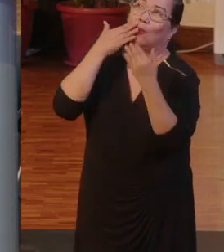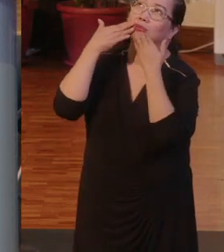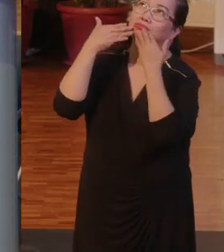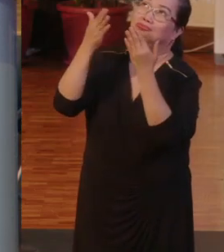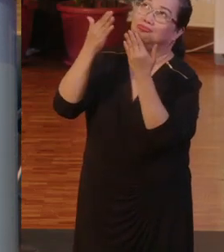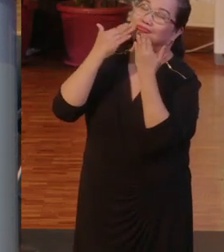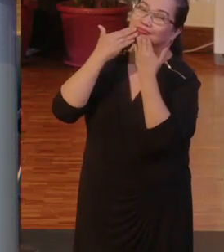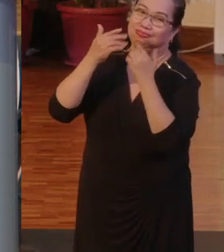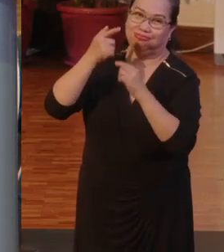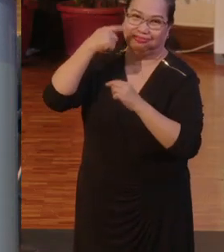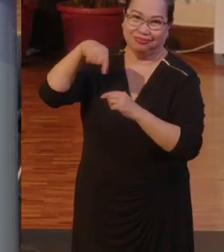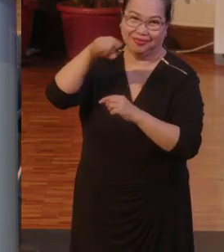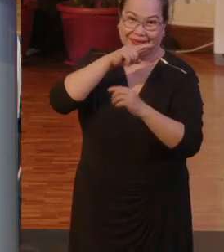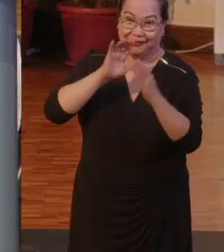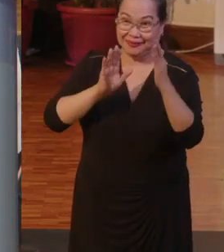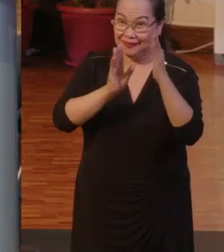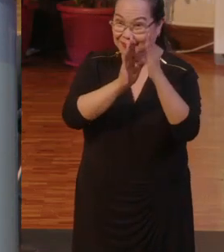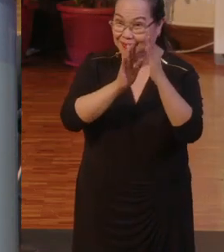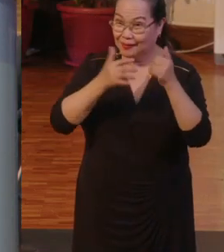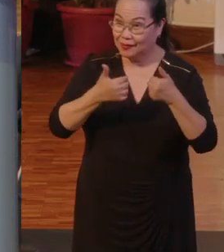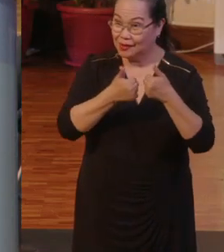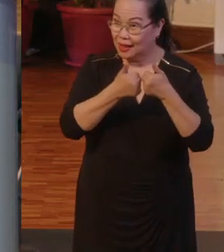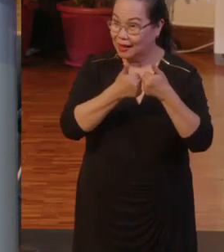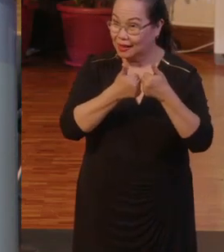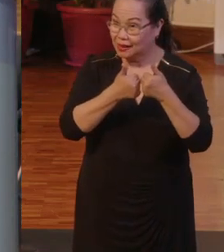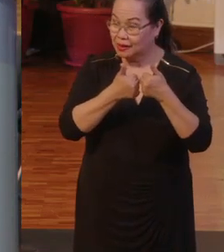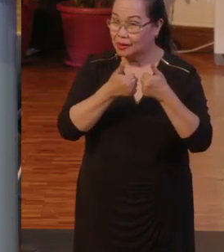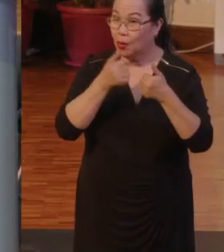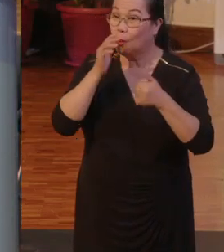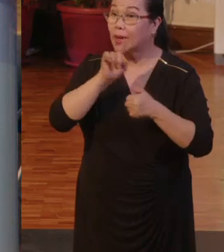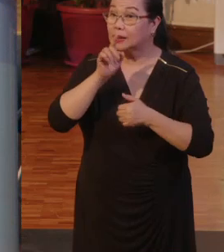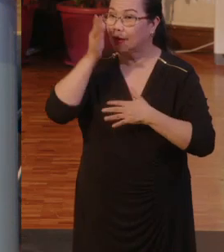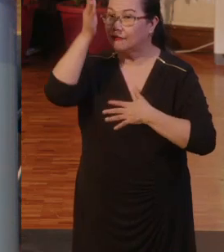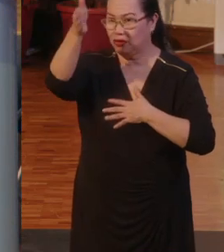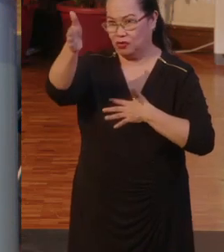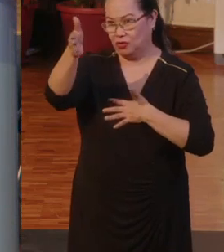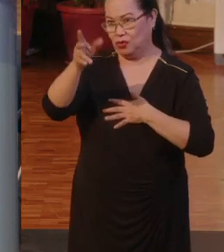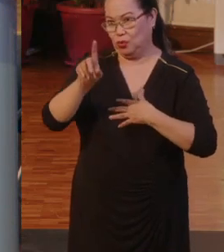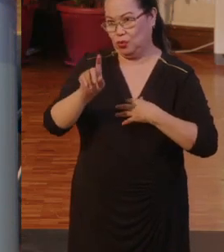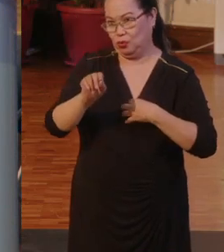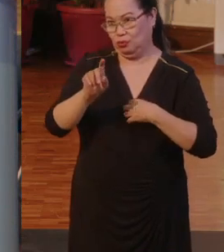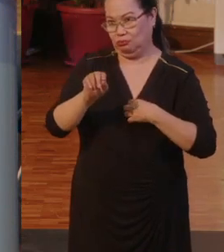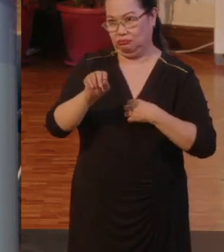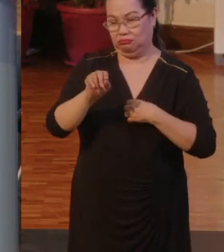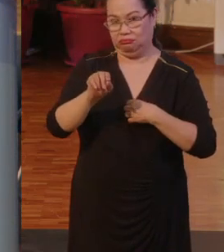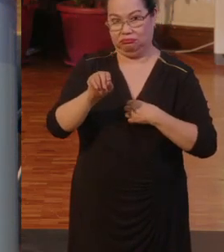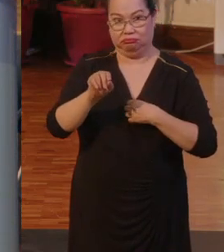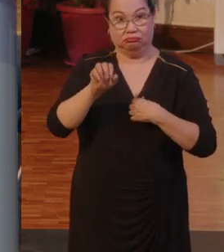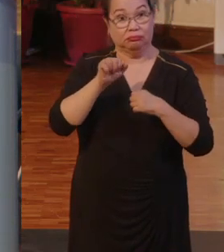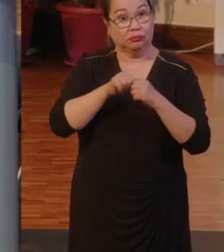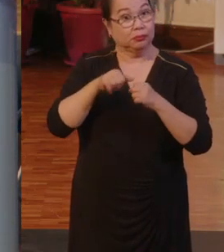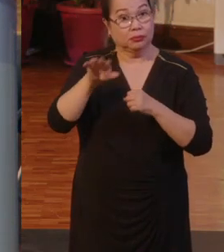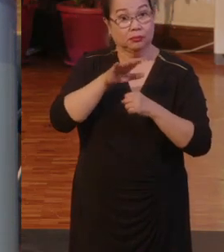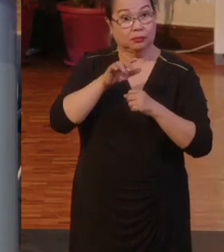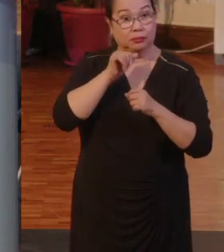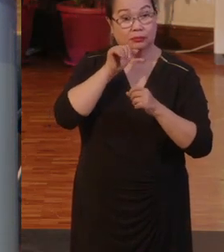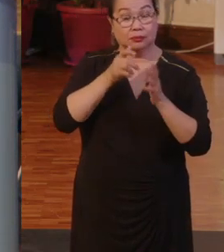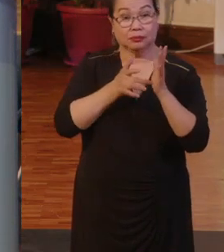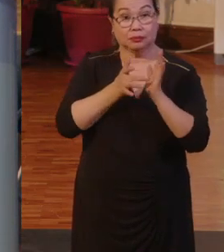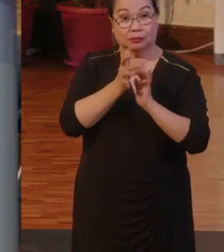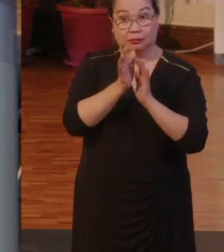upang ating maharap ang hamon ng kinabukasan. Bagaman ito ay hindi hango sa